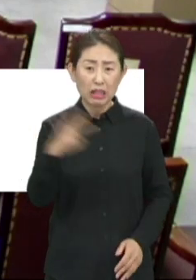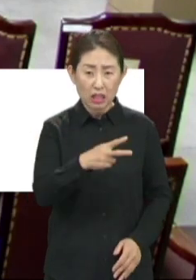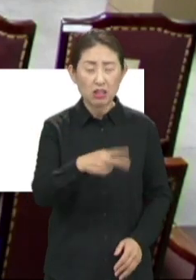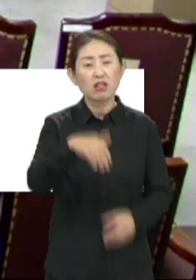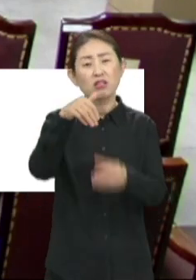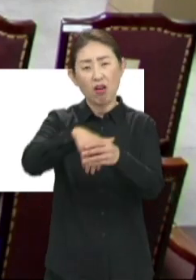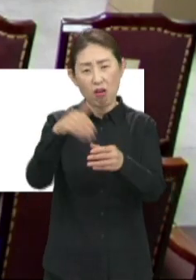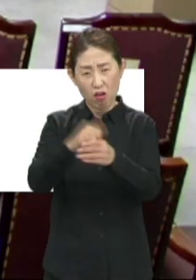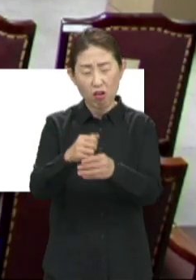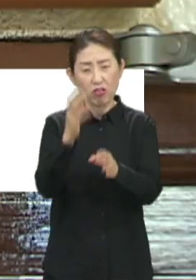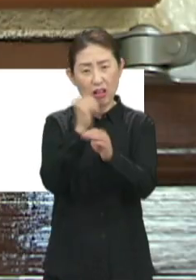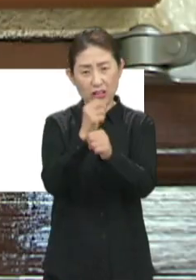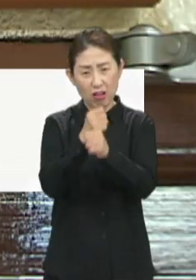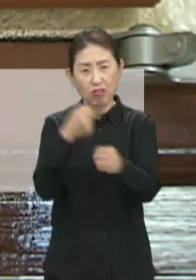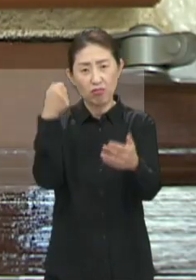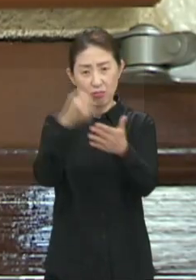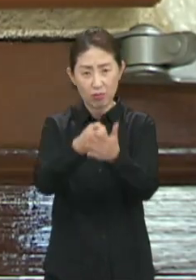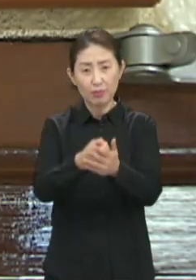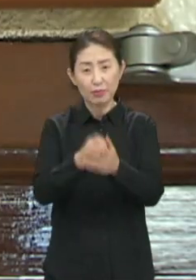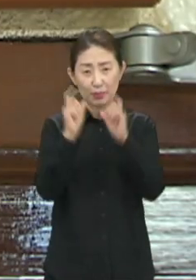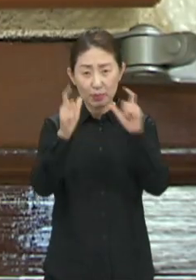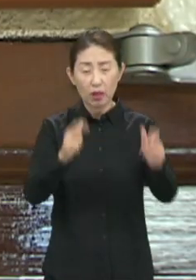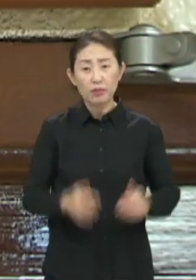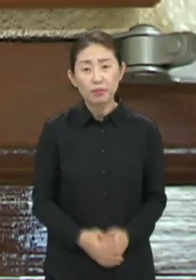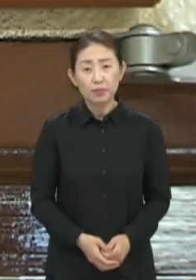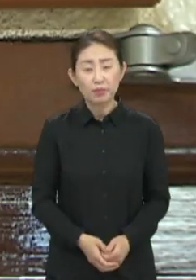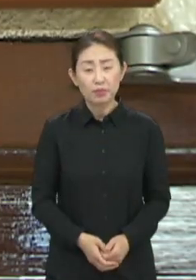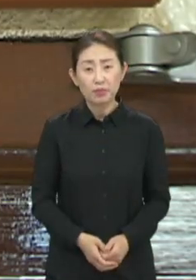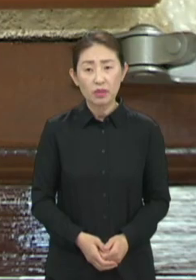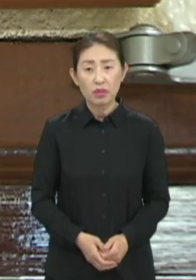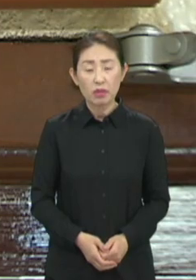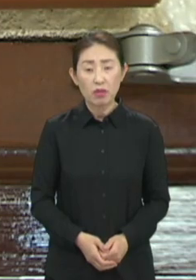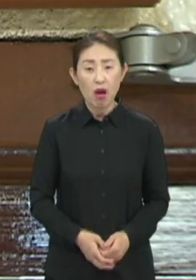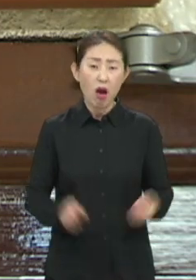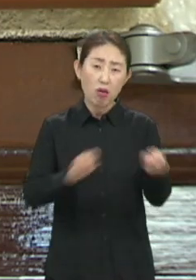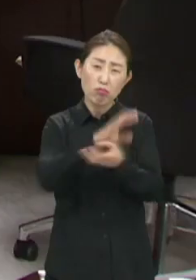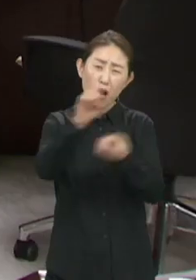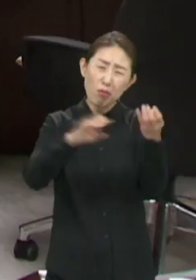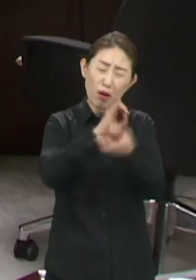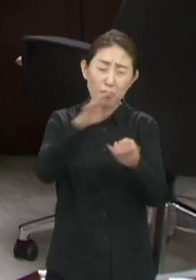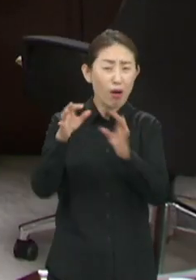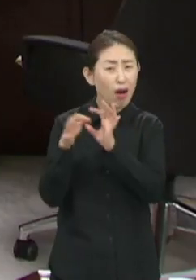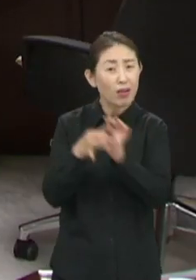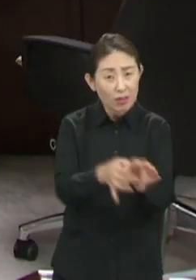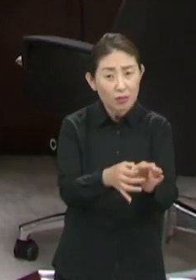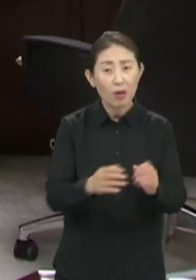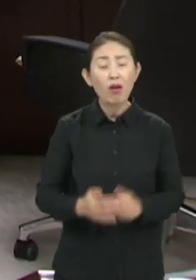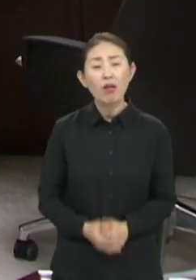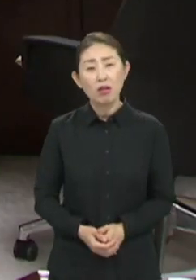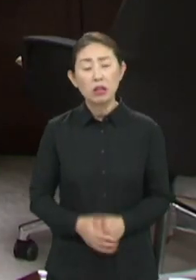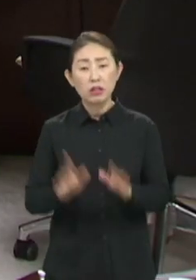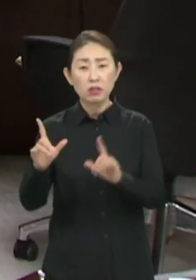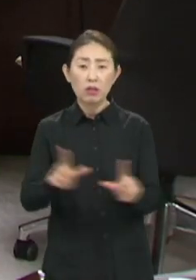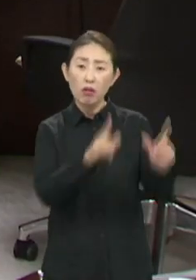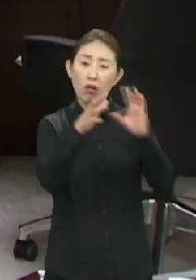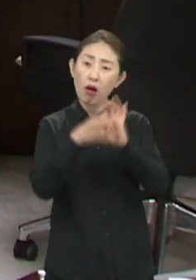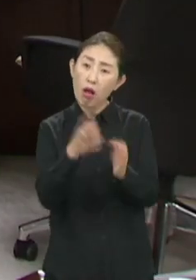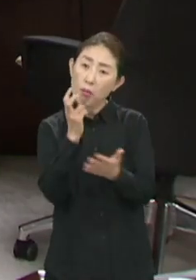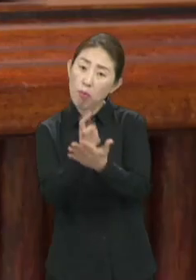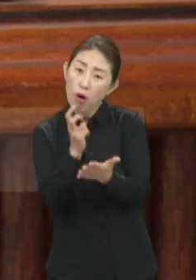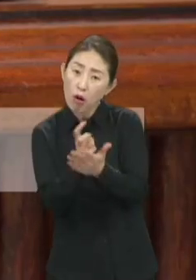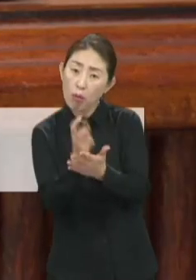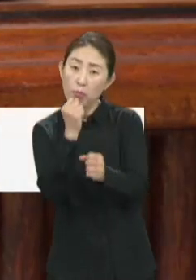다시 선거를 실시하도록 하겠습니다. 첨예한 입장 대립으로 장기 파행도 예상되는 만큼 민생 현안과 관련된